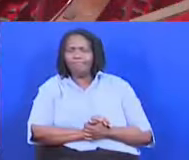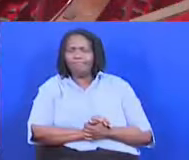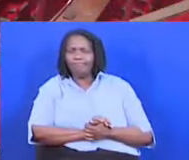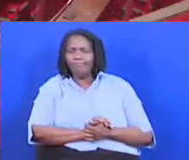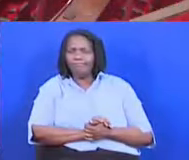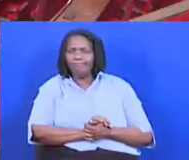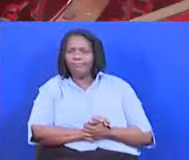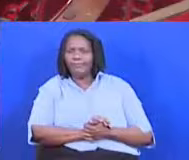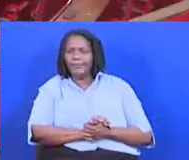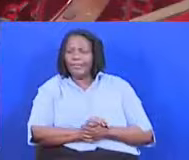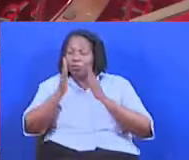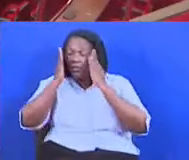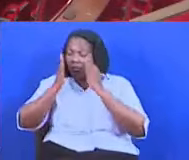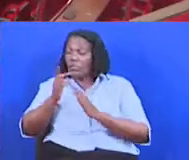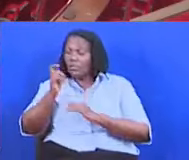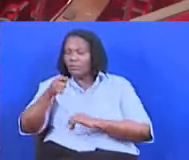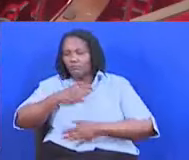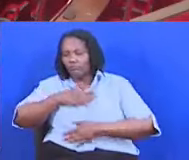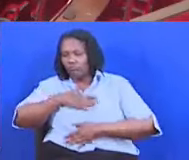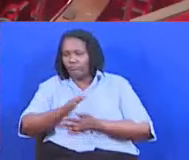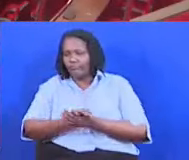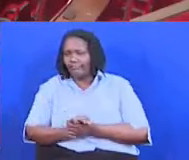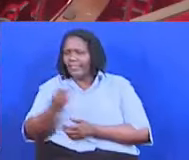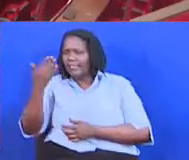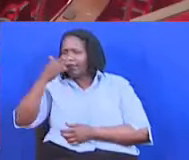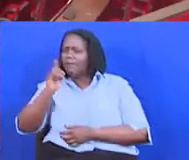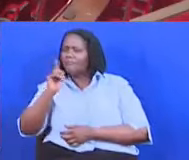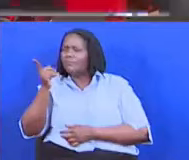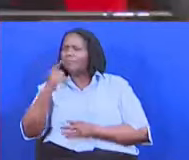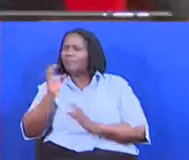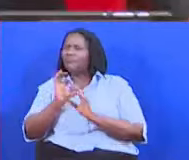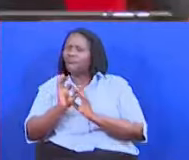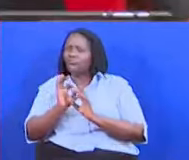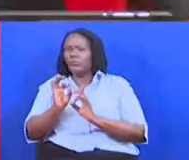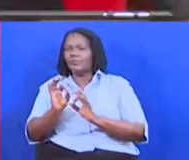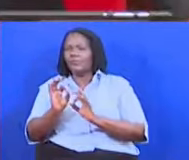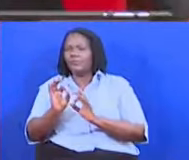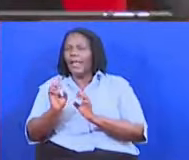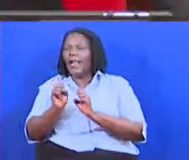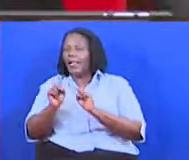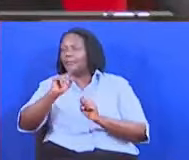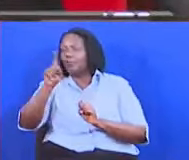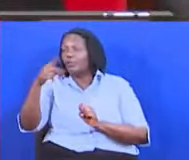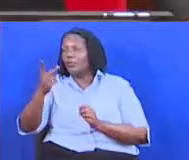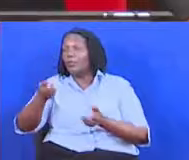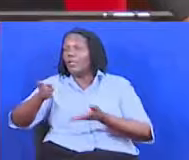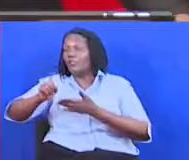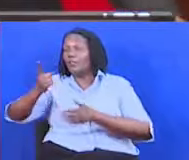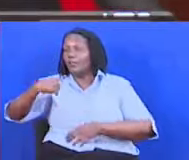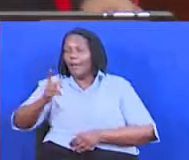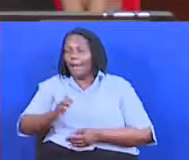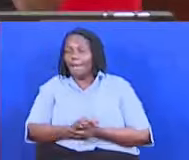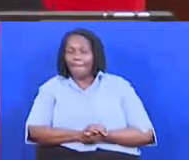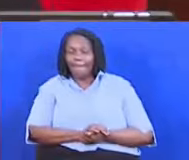Asante sana Mheshimiwa Spika, pamoja na majibu mazuri ya serikali na maswali mawili madogo ya nyongeza.